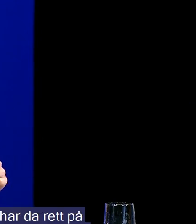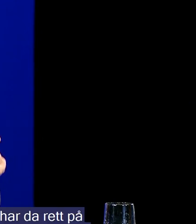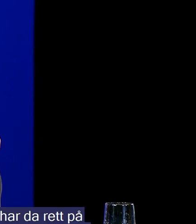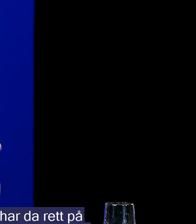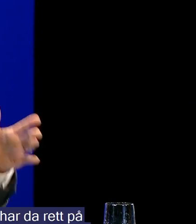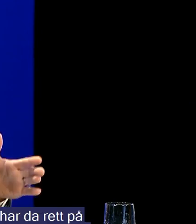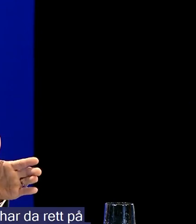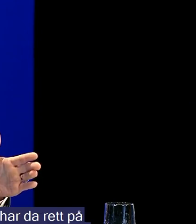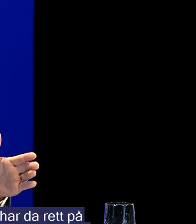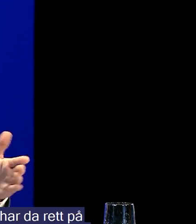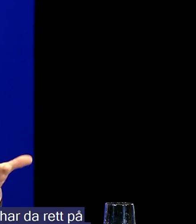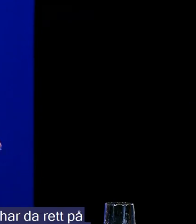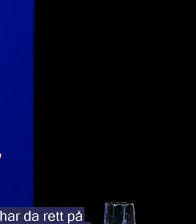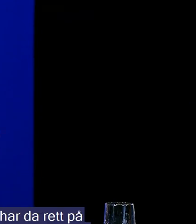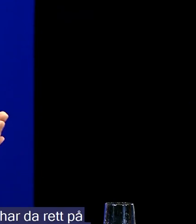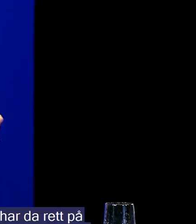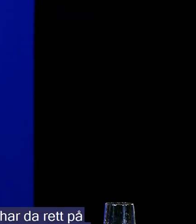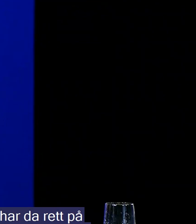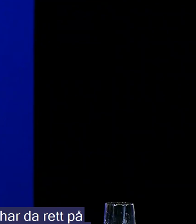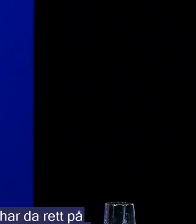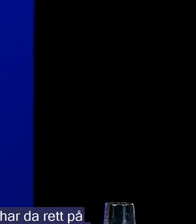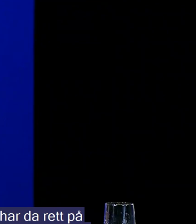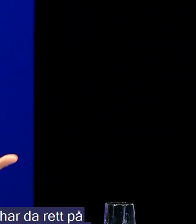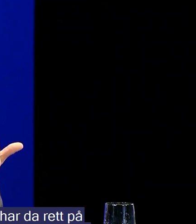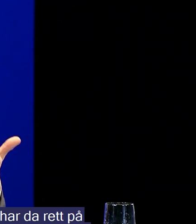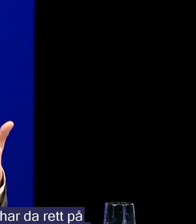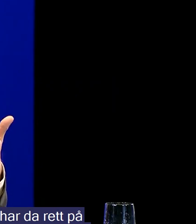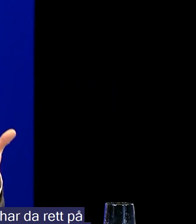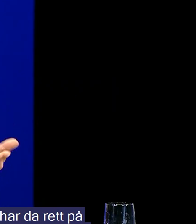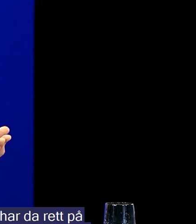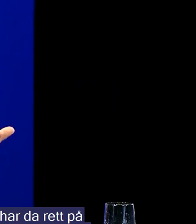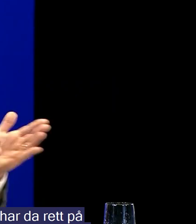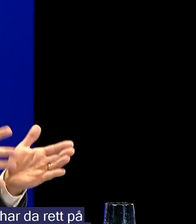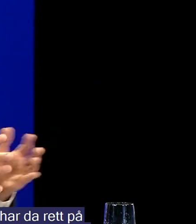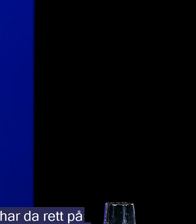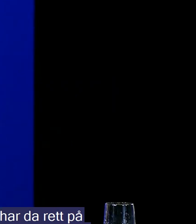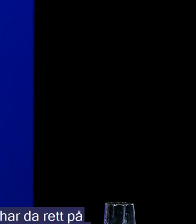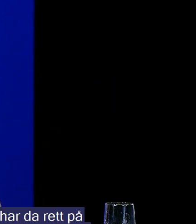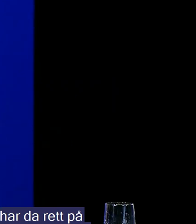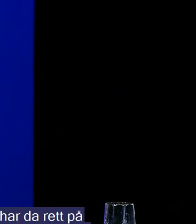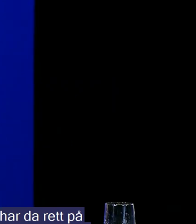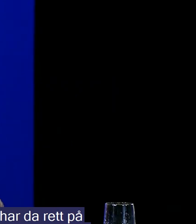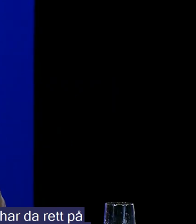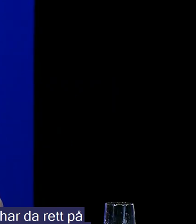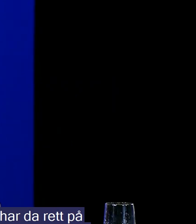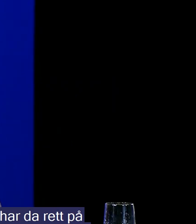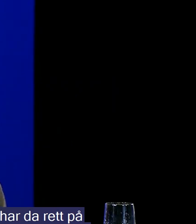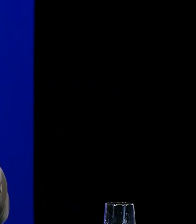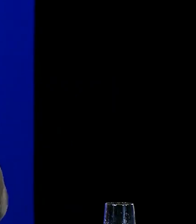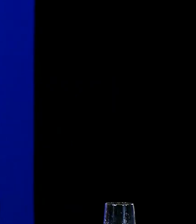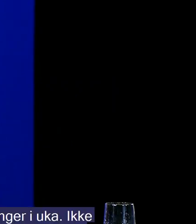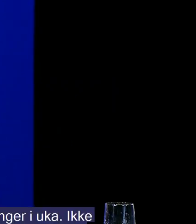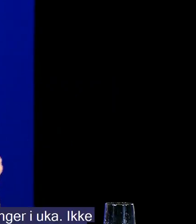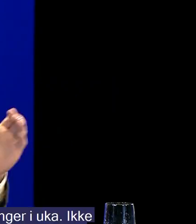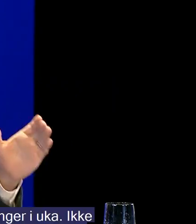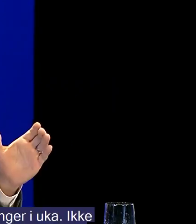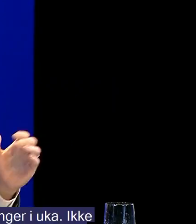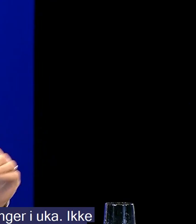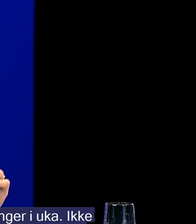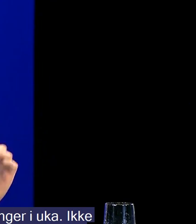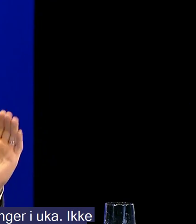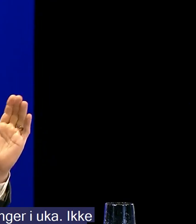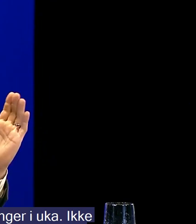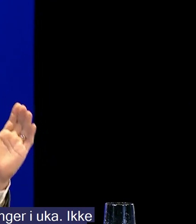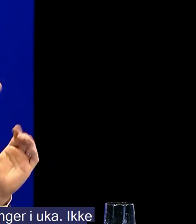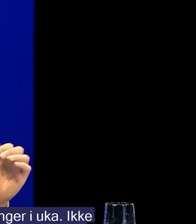Han skulle begynne i barnehagen og har da rett på tegnspråk i barnehagen i forhold til barnehageloven.